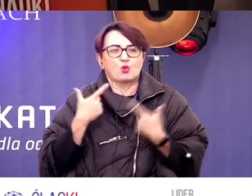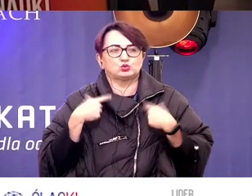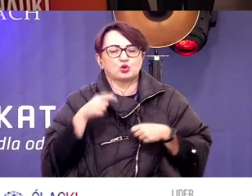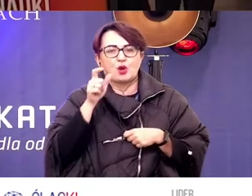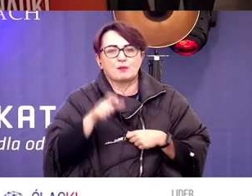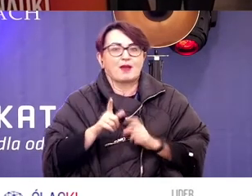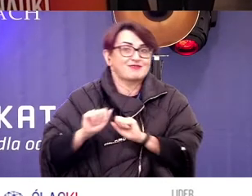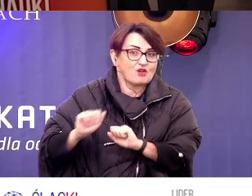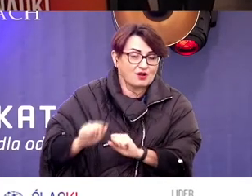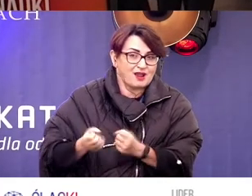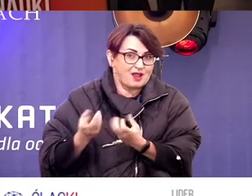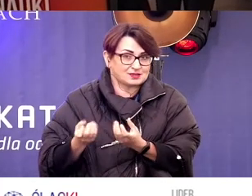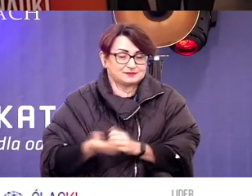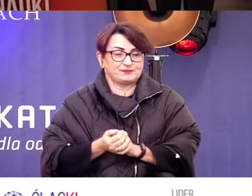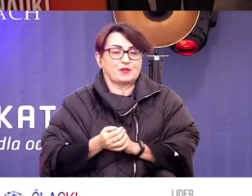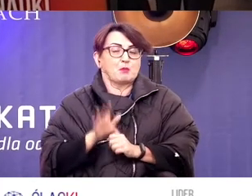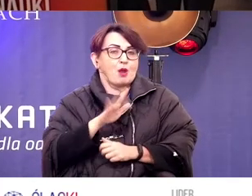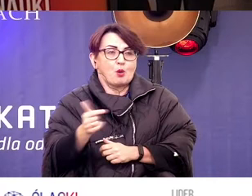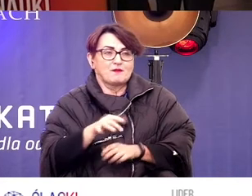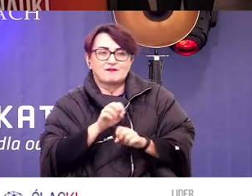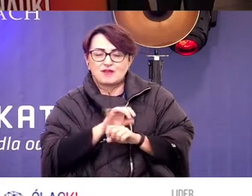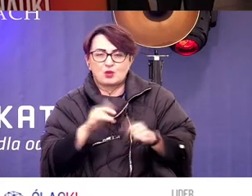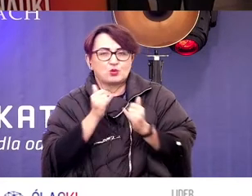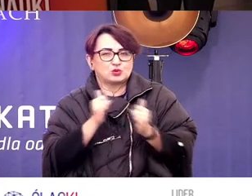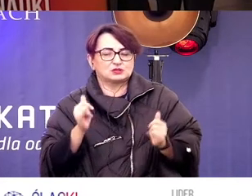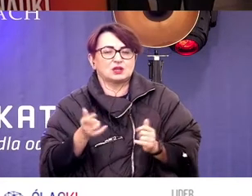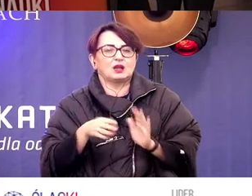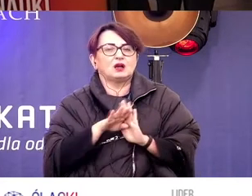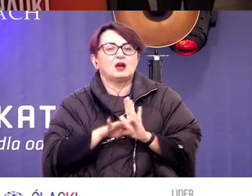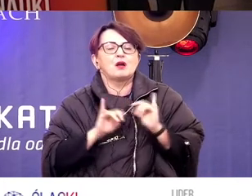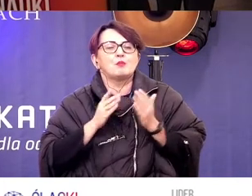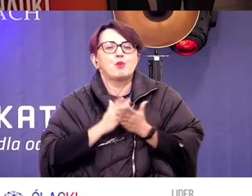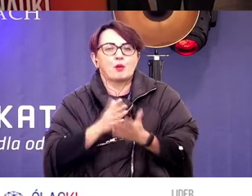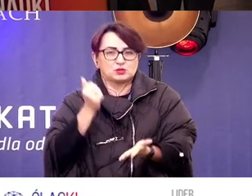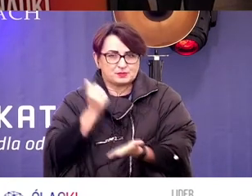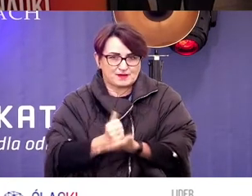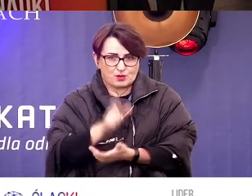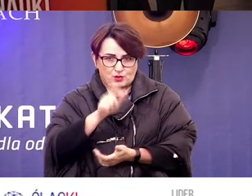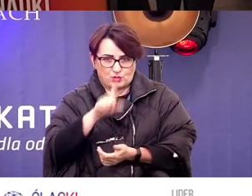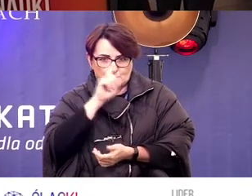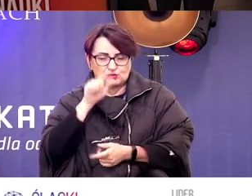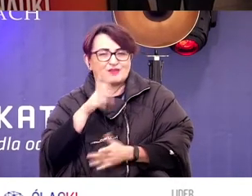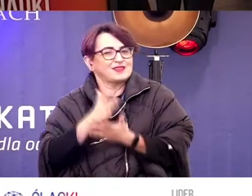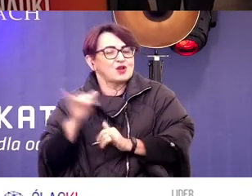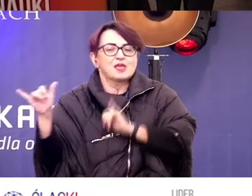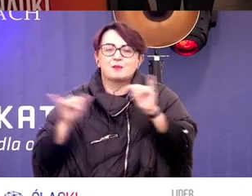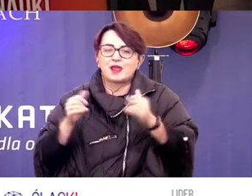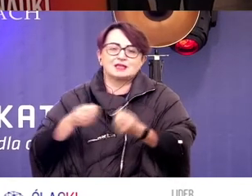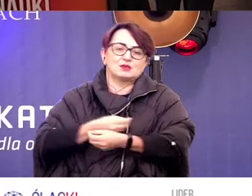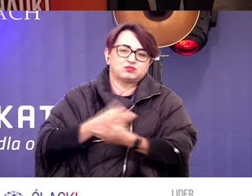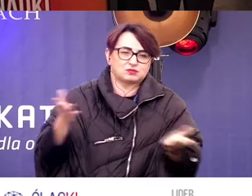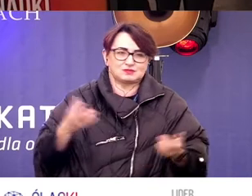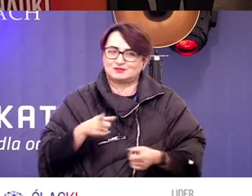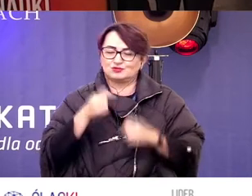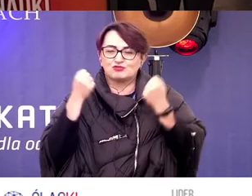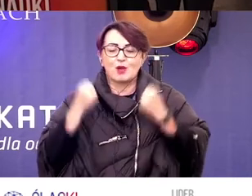osoba, adwokat, ponieważ wykonuje wiele obowiązków na zasadzie pomocy prawnej, czyli to nie są tylko rauty, przyjęcia, ale to jest po prostu